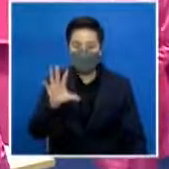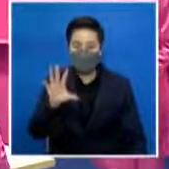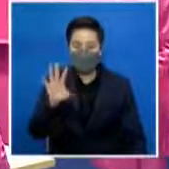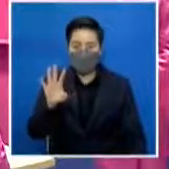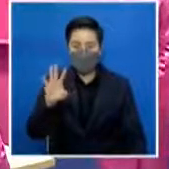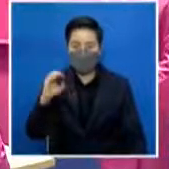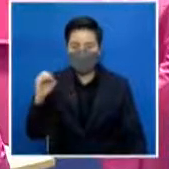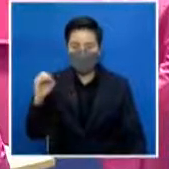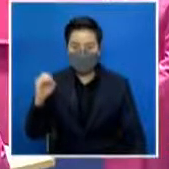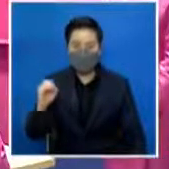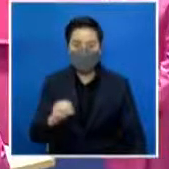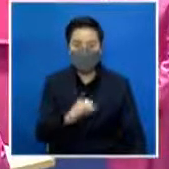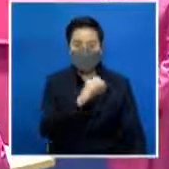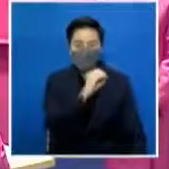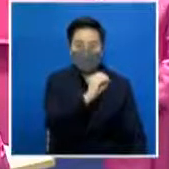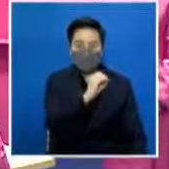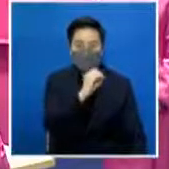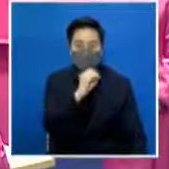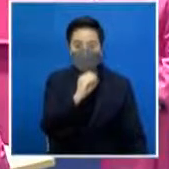0032540